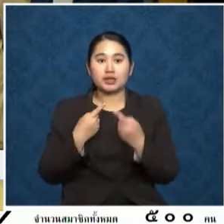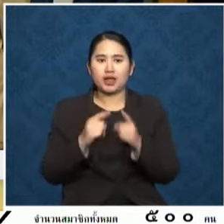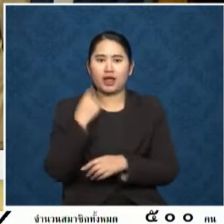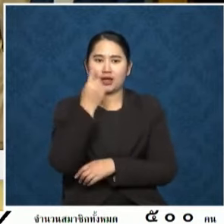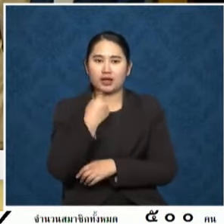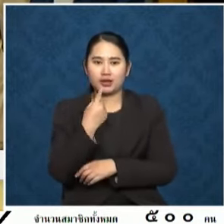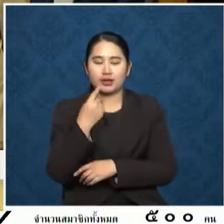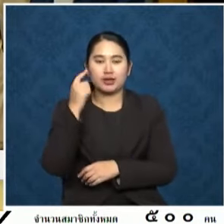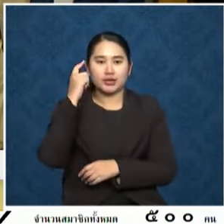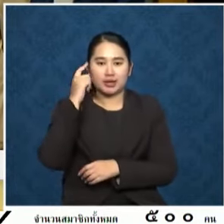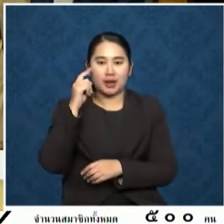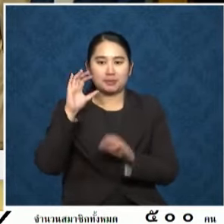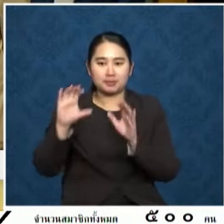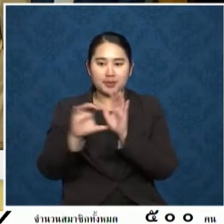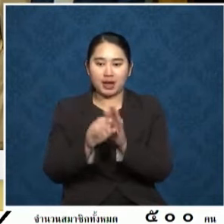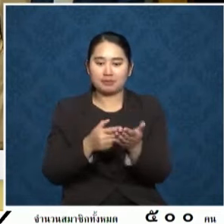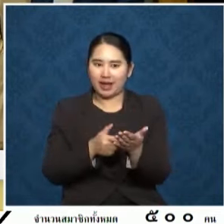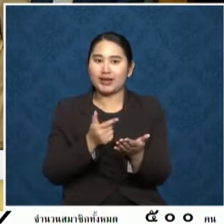ณ